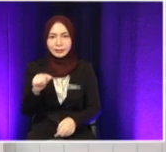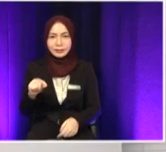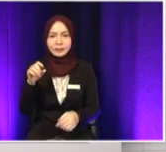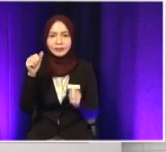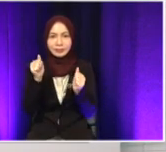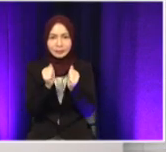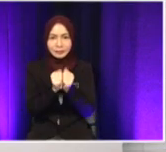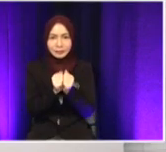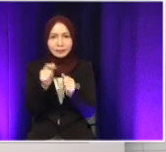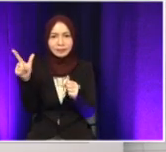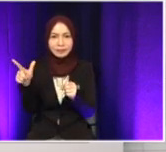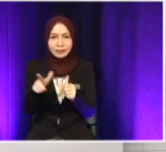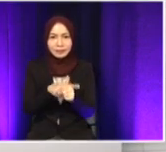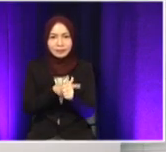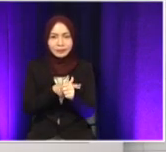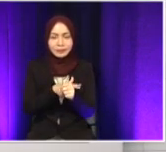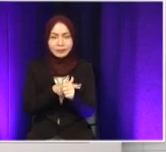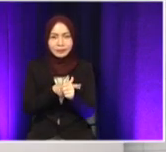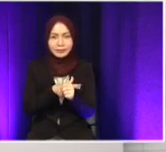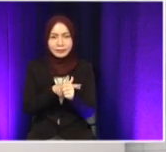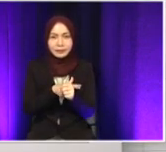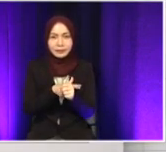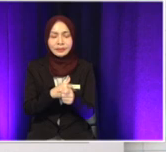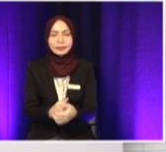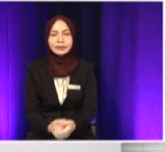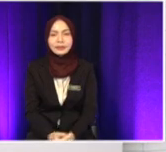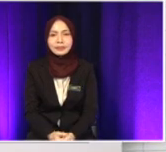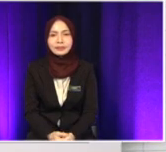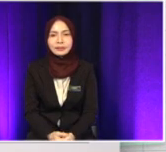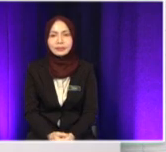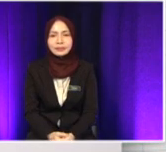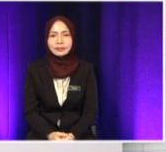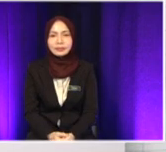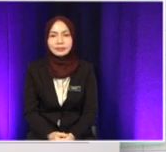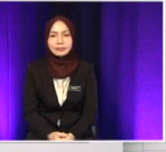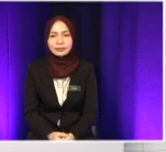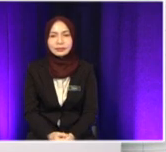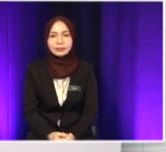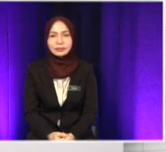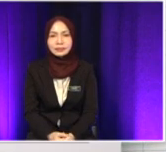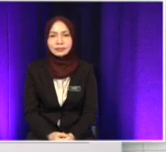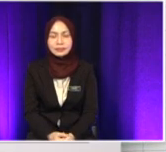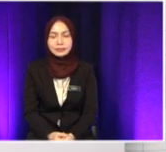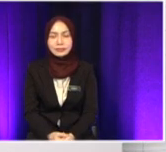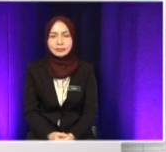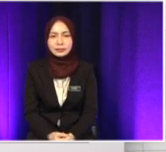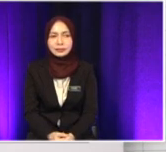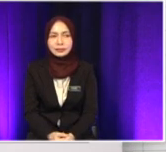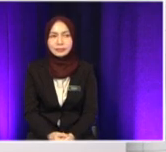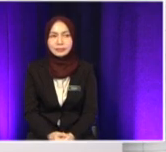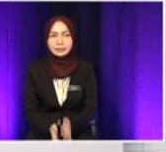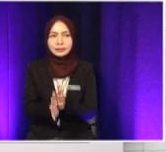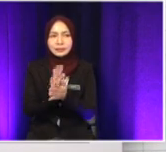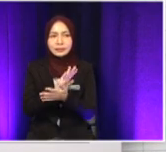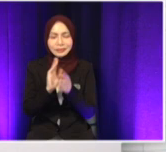tadi Kak Oke jadi tetapi kiwe ini betul lah oke cuma ya kita tambahlah kalau soal itu tanya